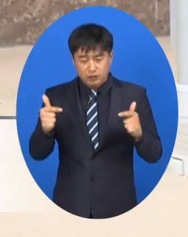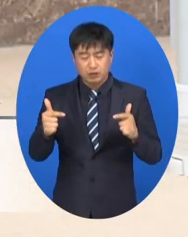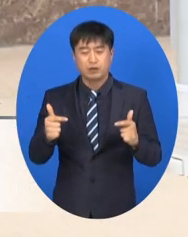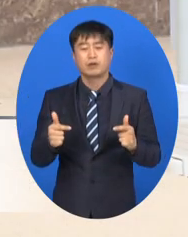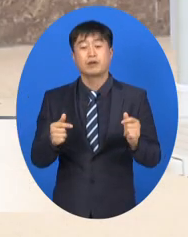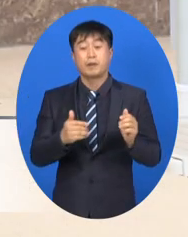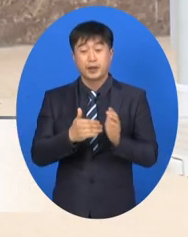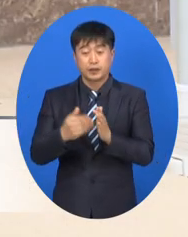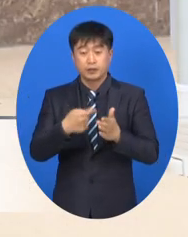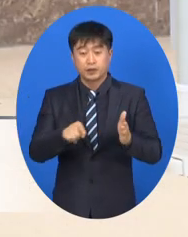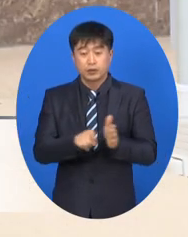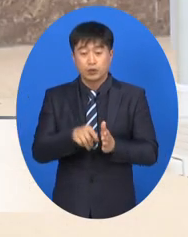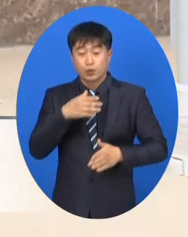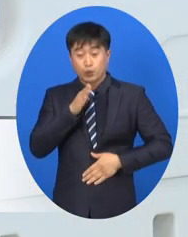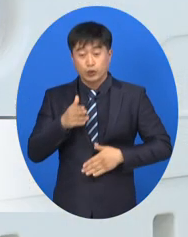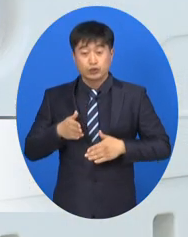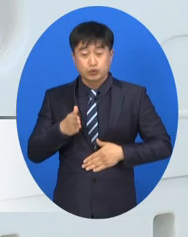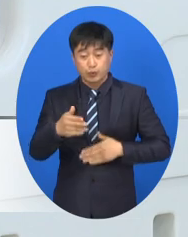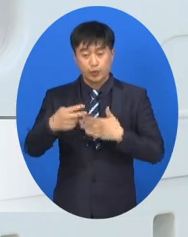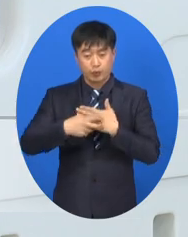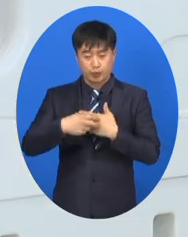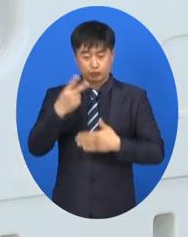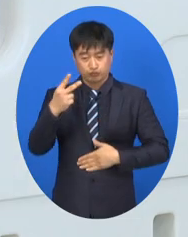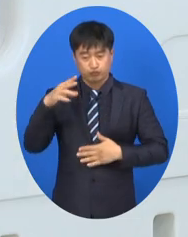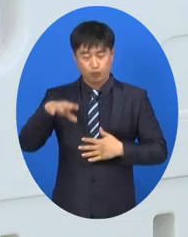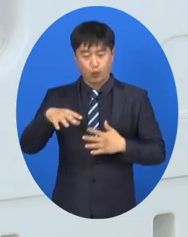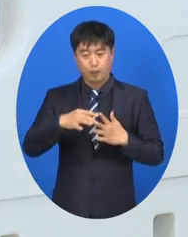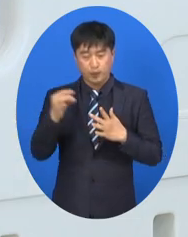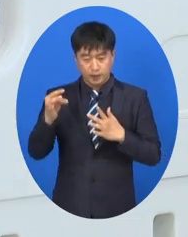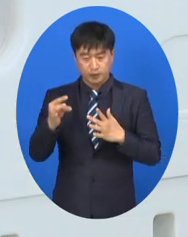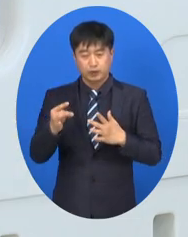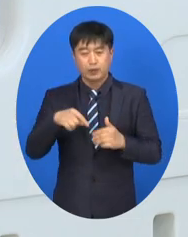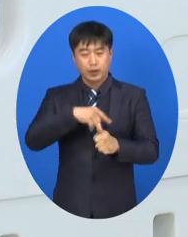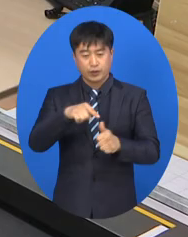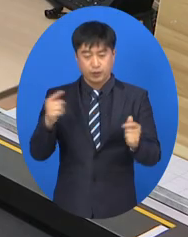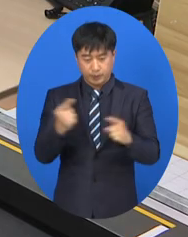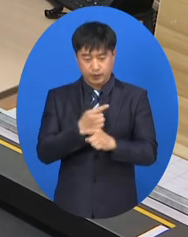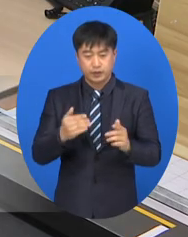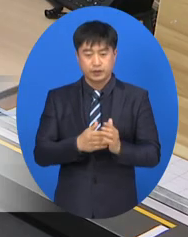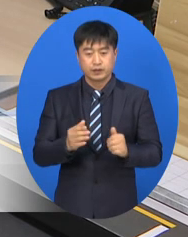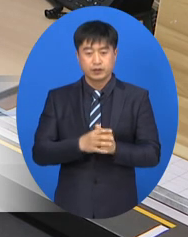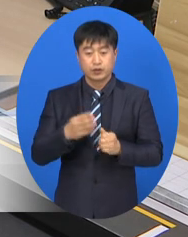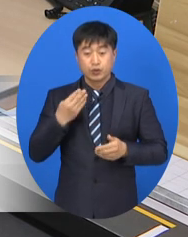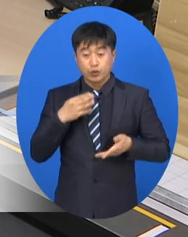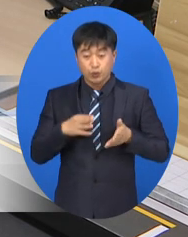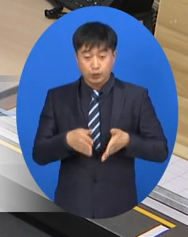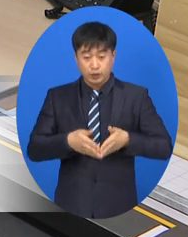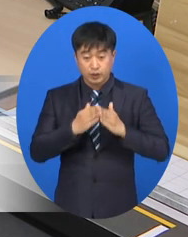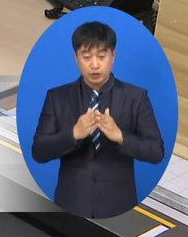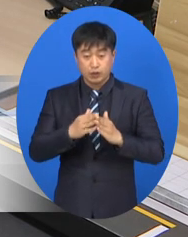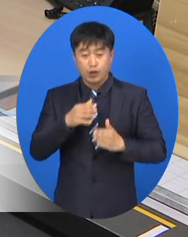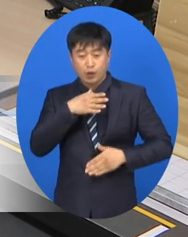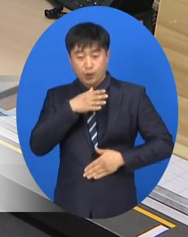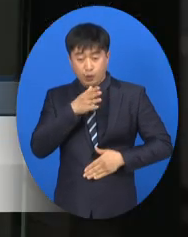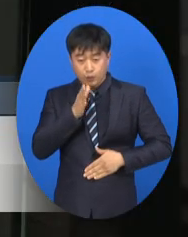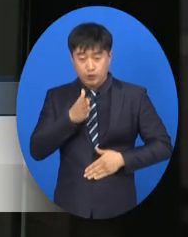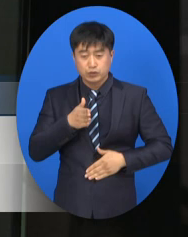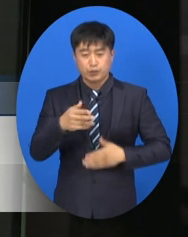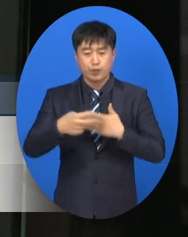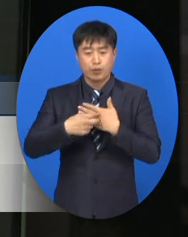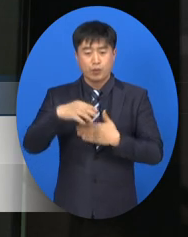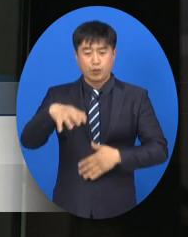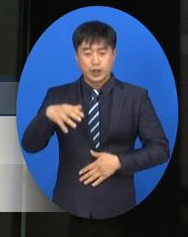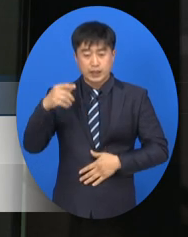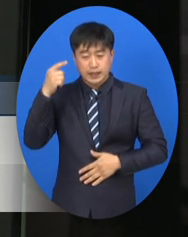경기도가 올해 도립 노인 전문병원 두 곳을 선정해 환경 개선에 나선 겁니다. 도립 노인 전문병원에 인지건강